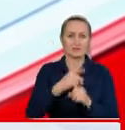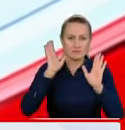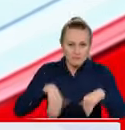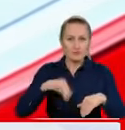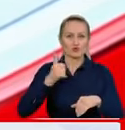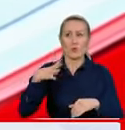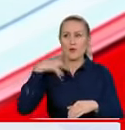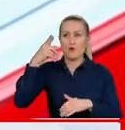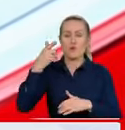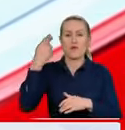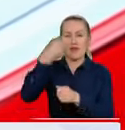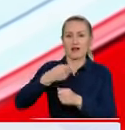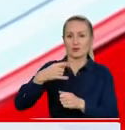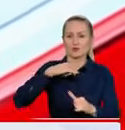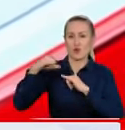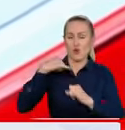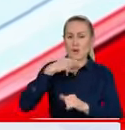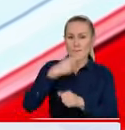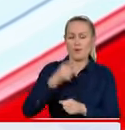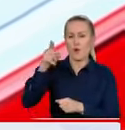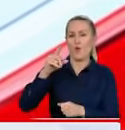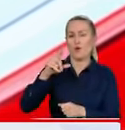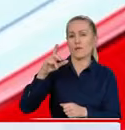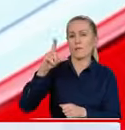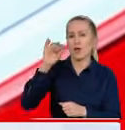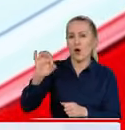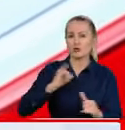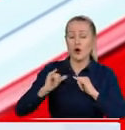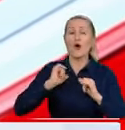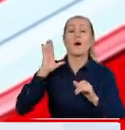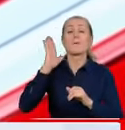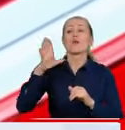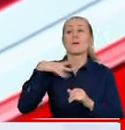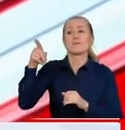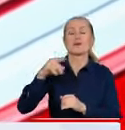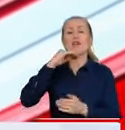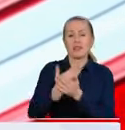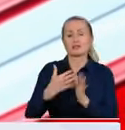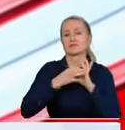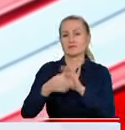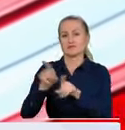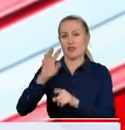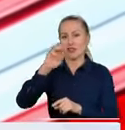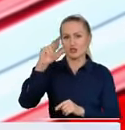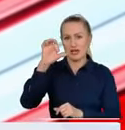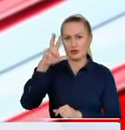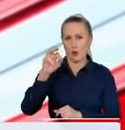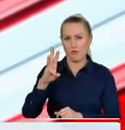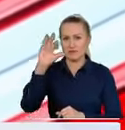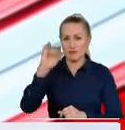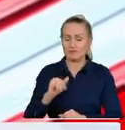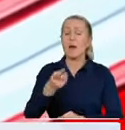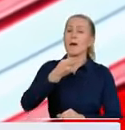Platformy Obywatelskiej. Wówczas tę decyzję firmował obecny tutaj w debacie Rafał Trzaskowski. Oczywiście powinniśmy prowadzić